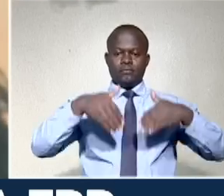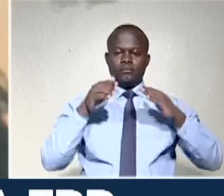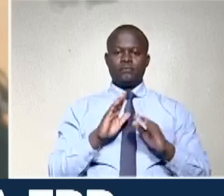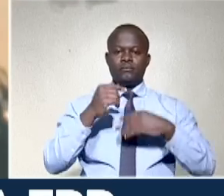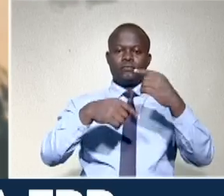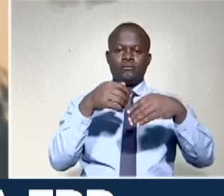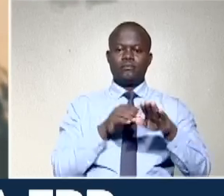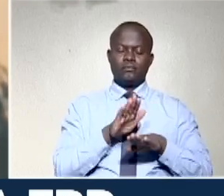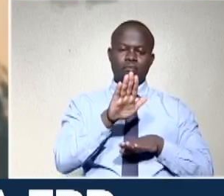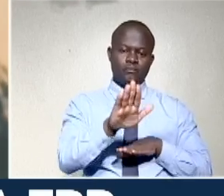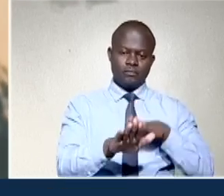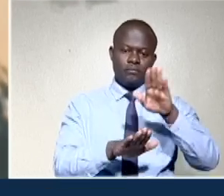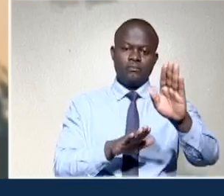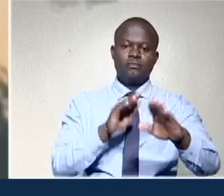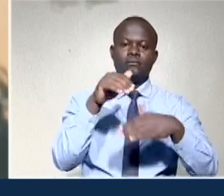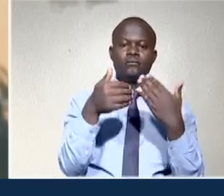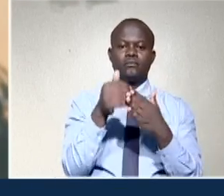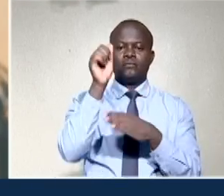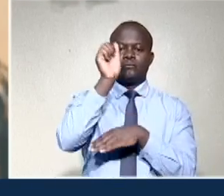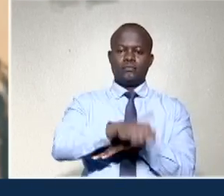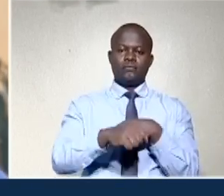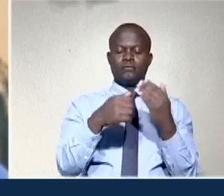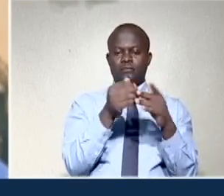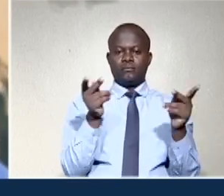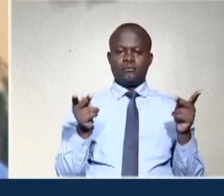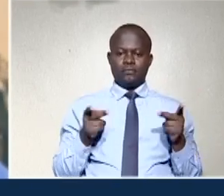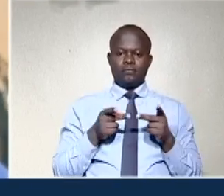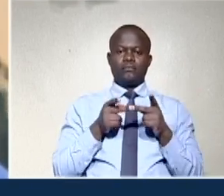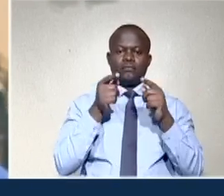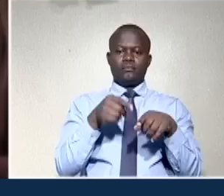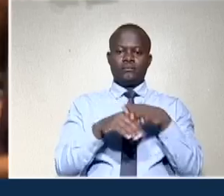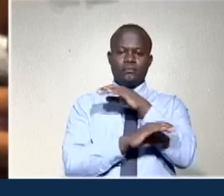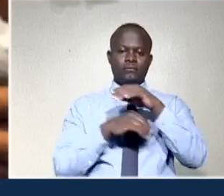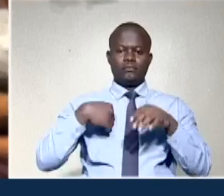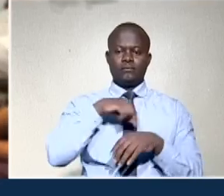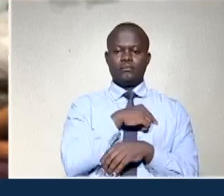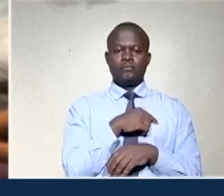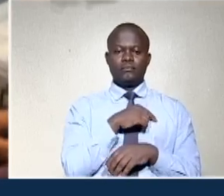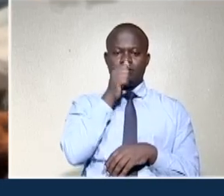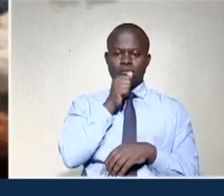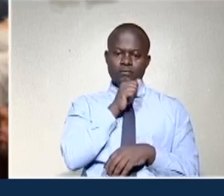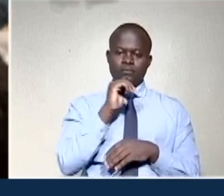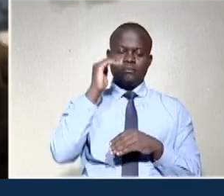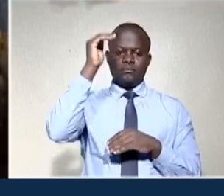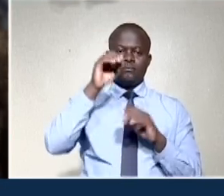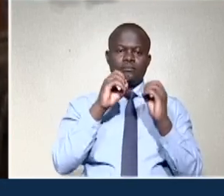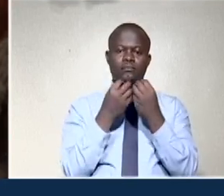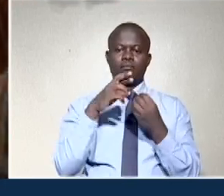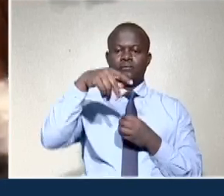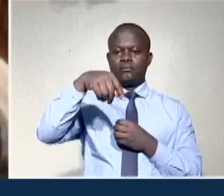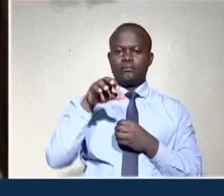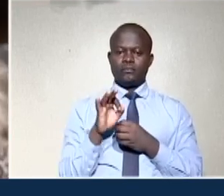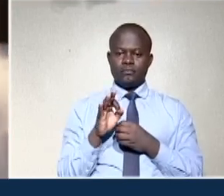dukomeze tutere intambwe mu yabo ngo tugeze tuzatere intambwe iruta aho bagejeje igihugu cyacu umunyamabanga mukuru w'umuryango FPR